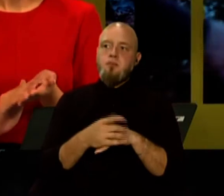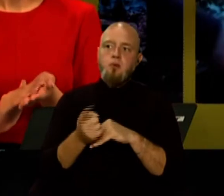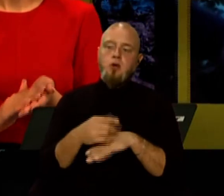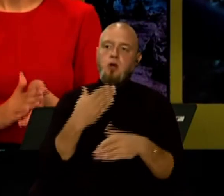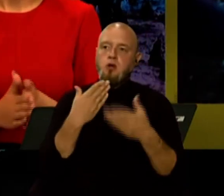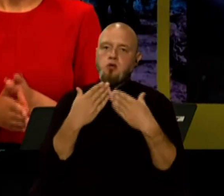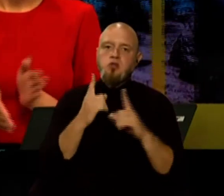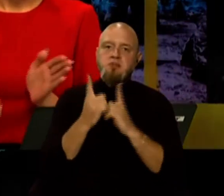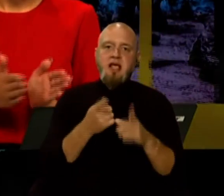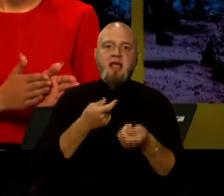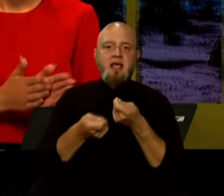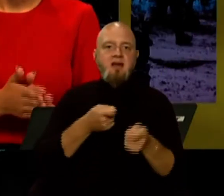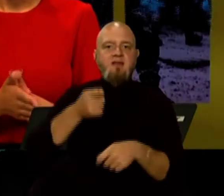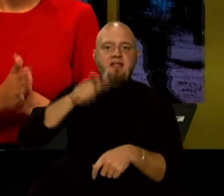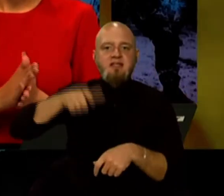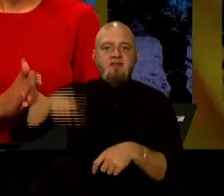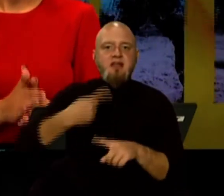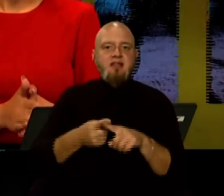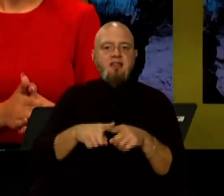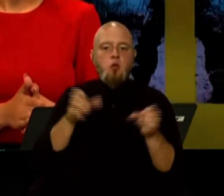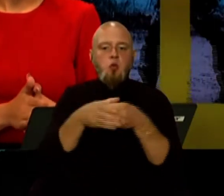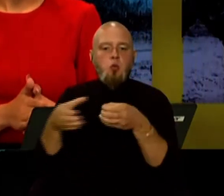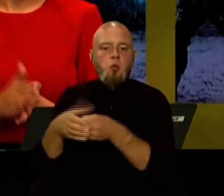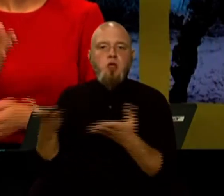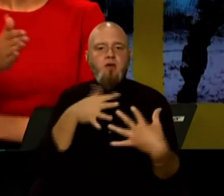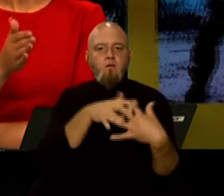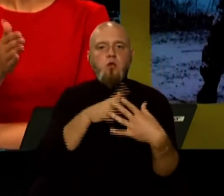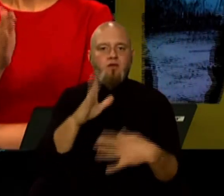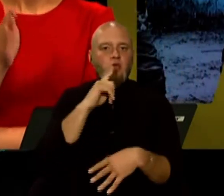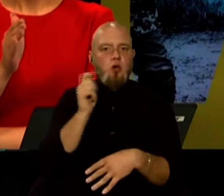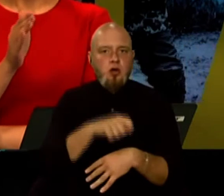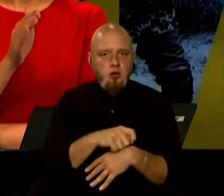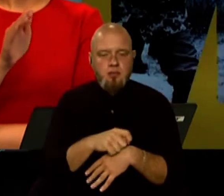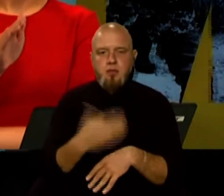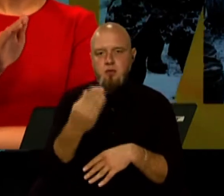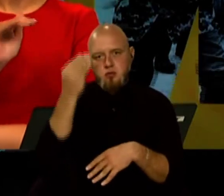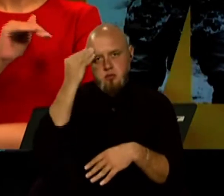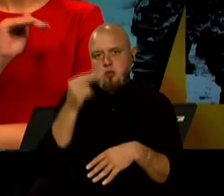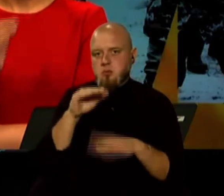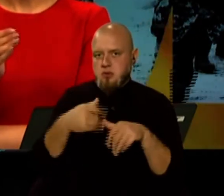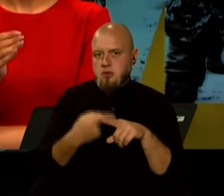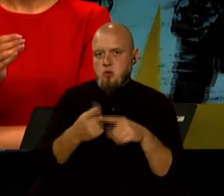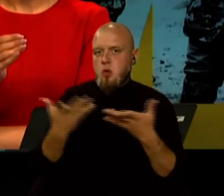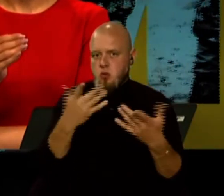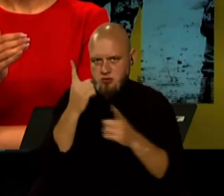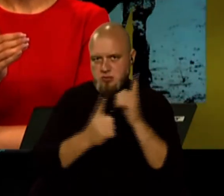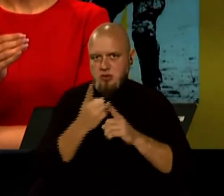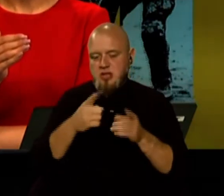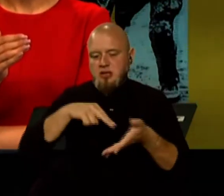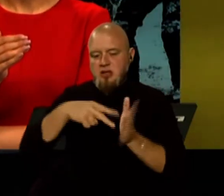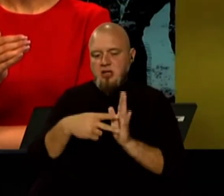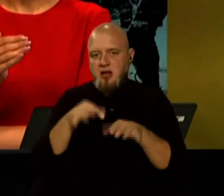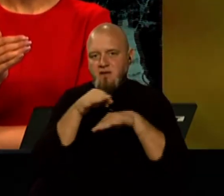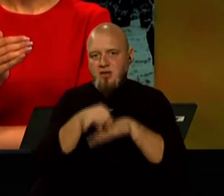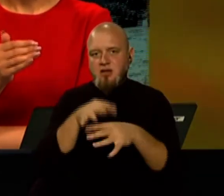щодо зміни керівництва цих угруповань, які воюють в Україні, на вашу думку, після цього якось зміниться тактика